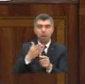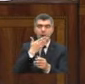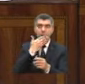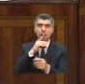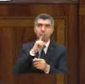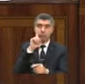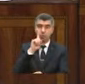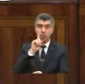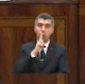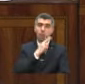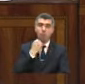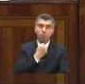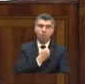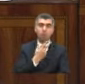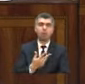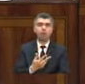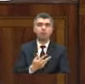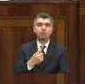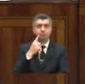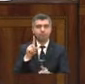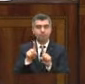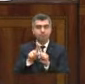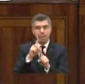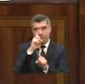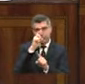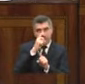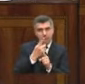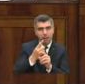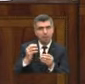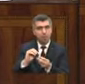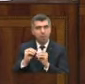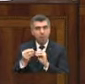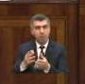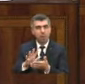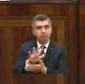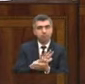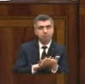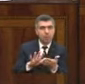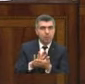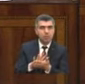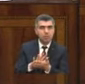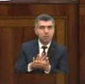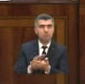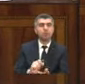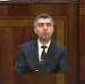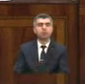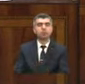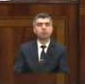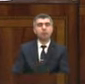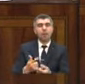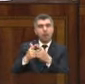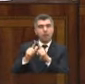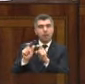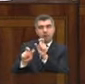اتخذتها الحكومة رغم الأثر ديالها ورغم الصعوبة لبعض خاصة لبعض